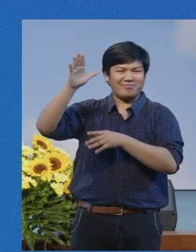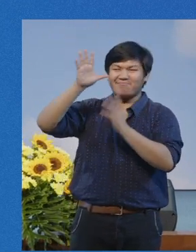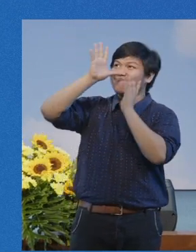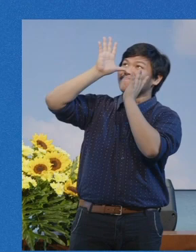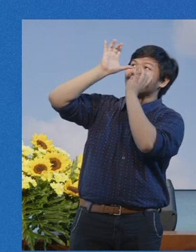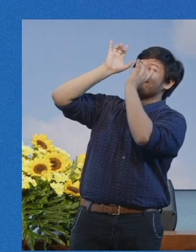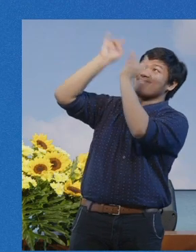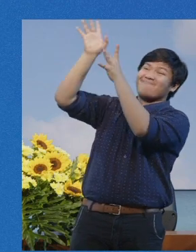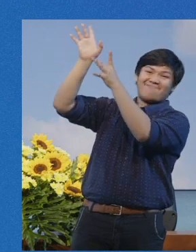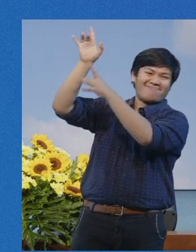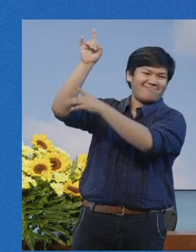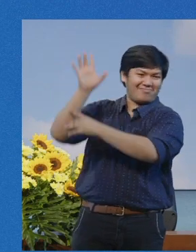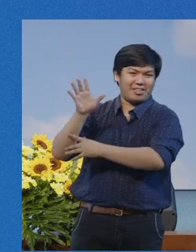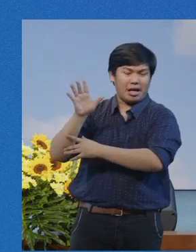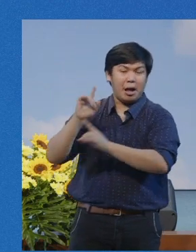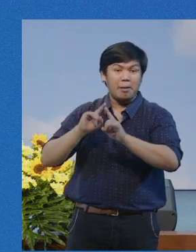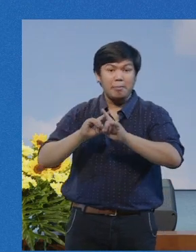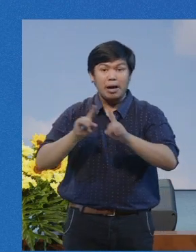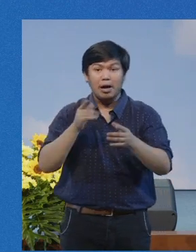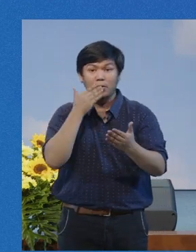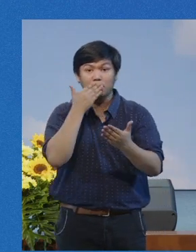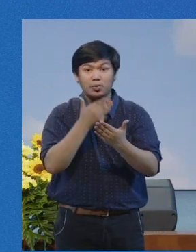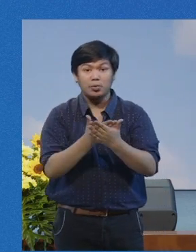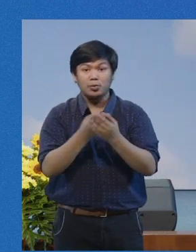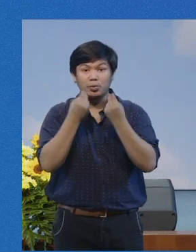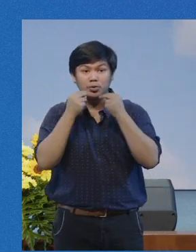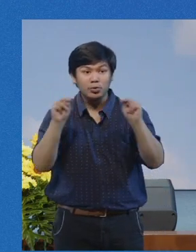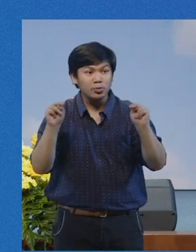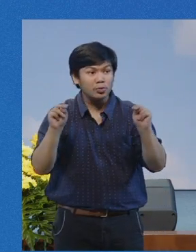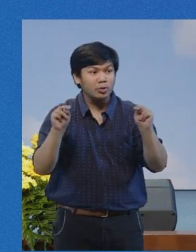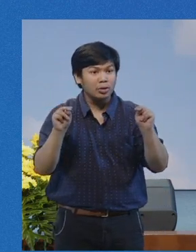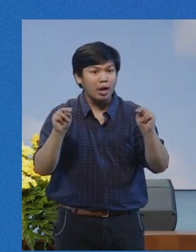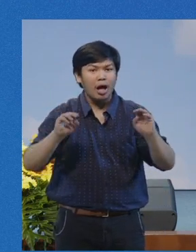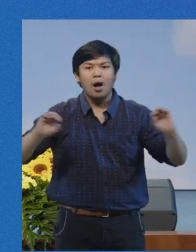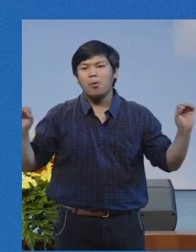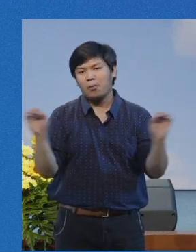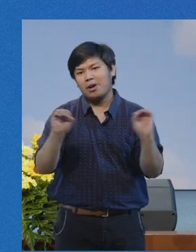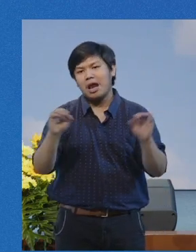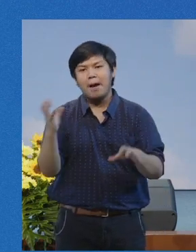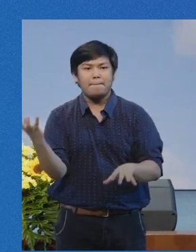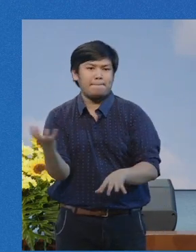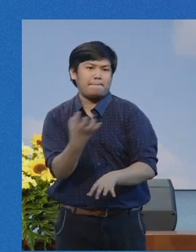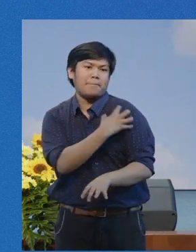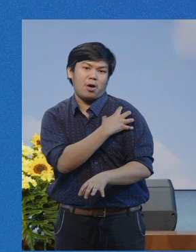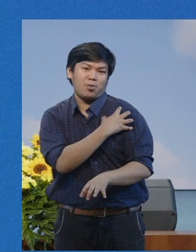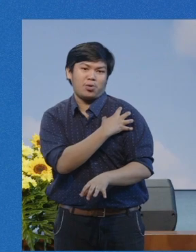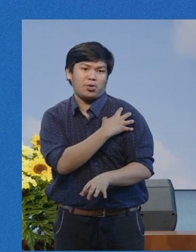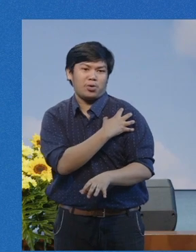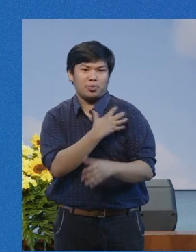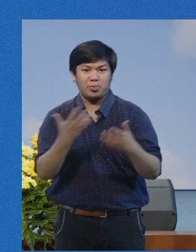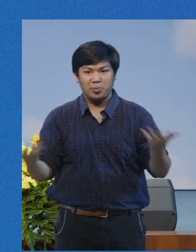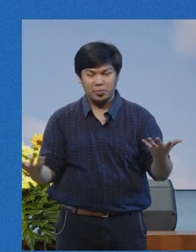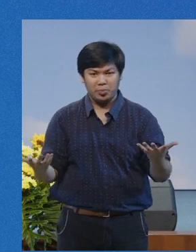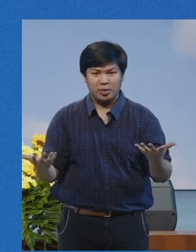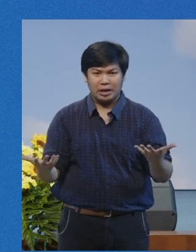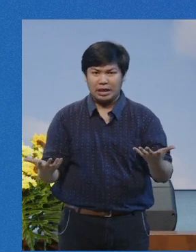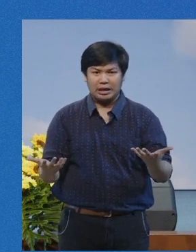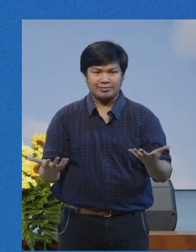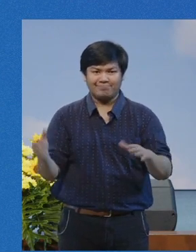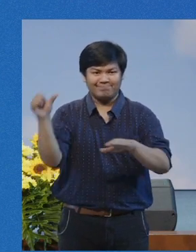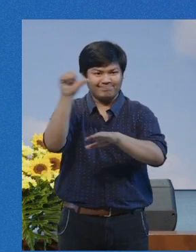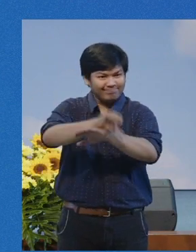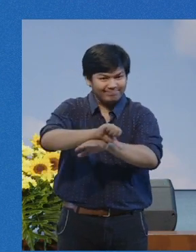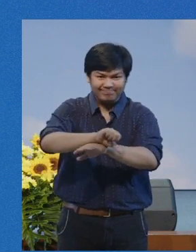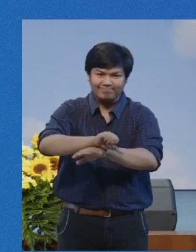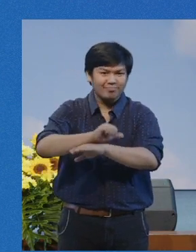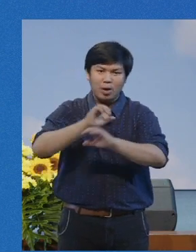ang magandang balita, mga kapatid, wala silang magagawa, hindi sila magtatagumpay,